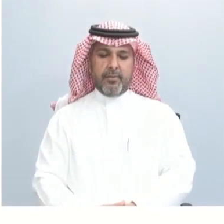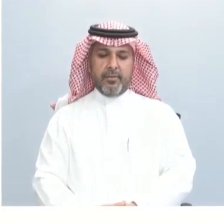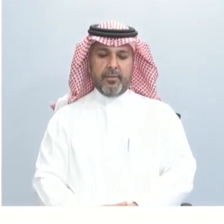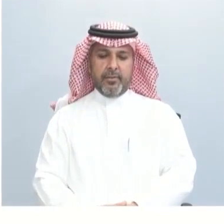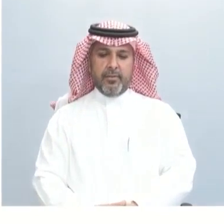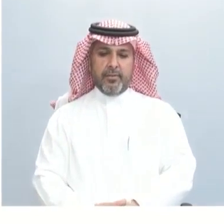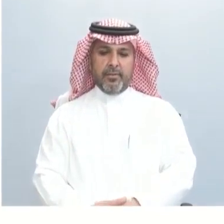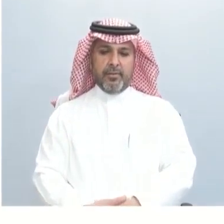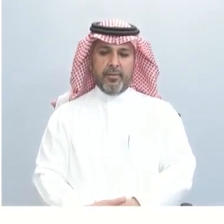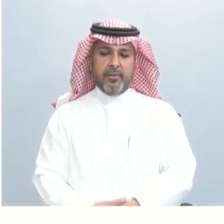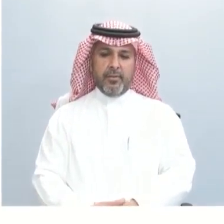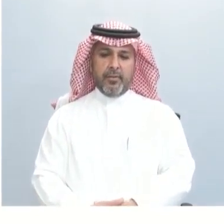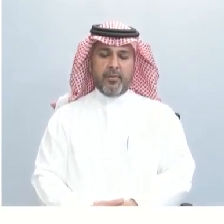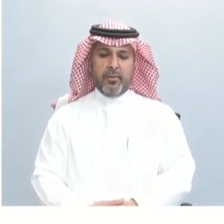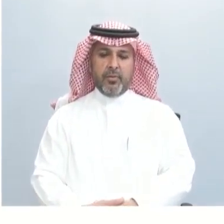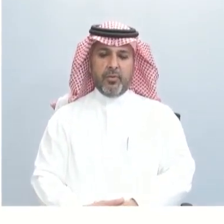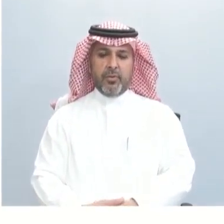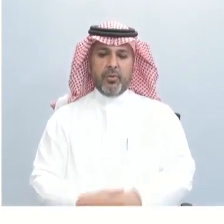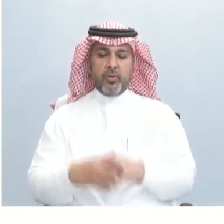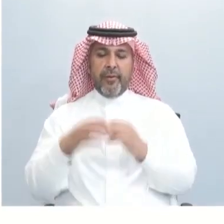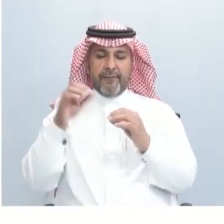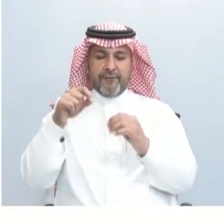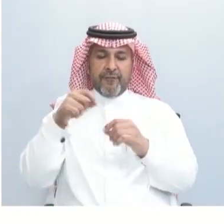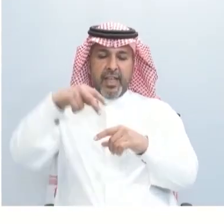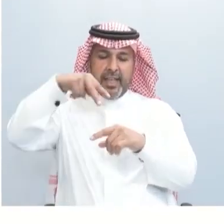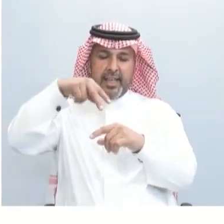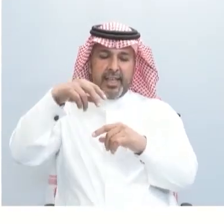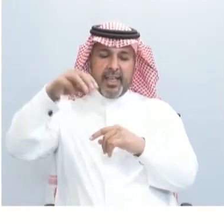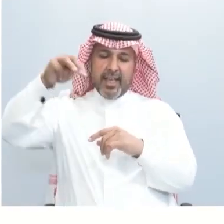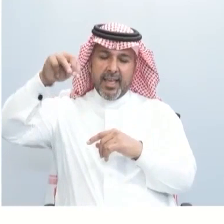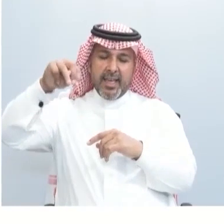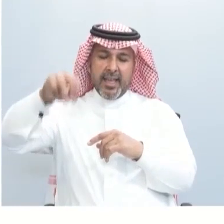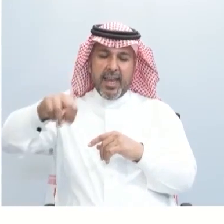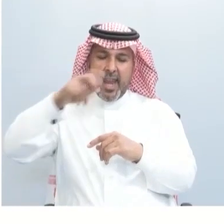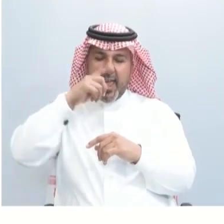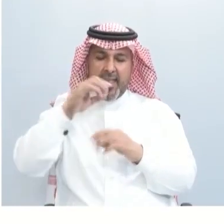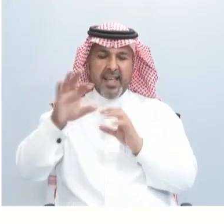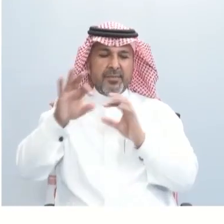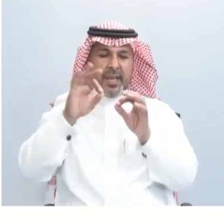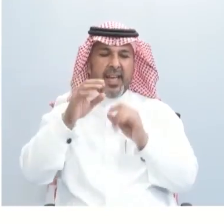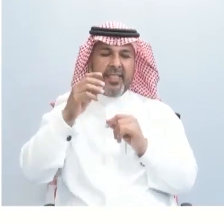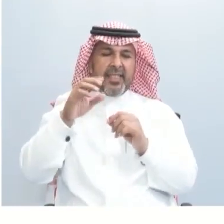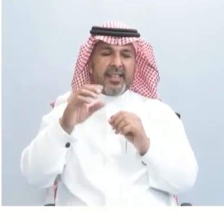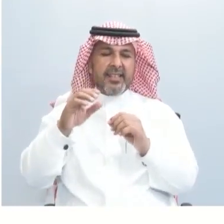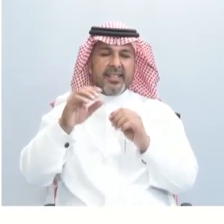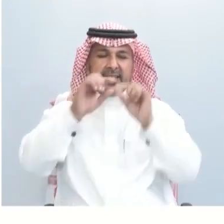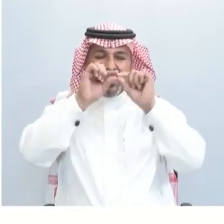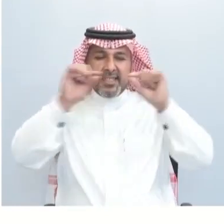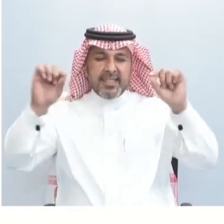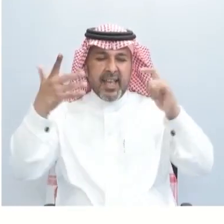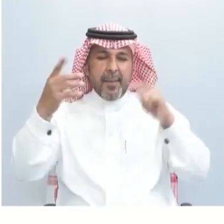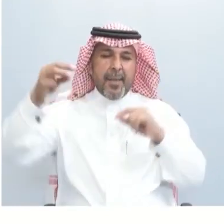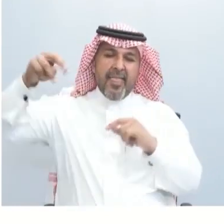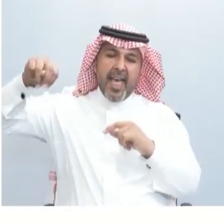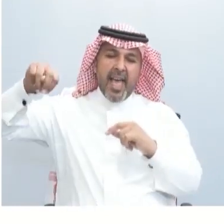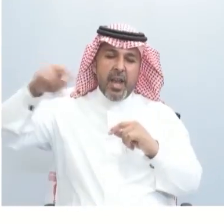كيف طبعا عندنا هنا يوجد ان من العناصر ولذلك نستعمل الصف ان لايجاد عدد